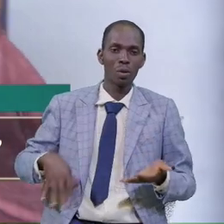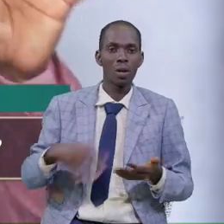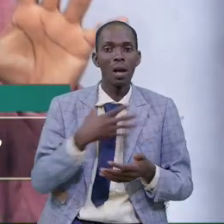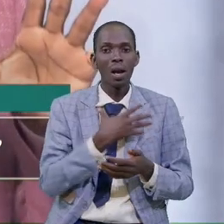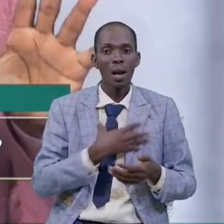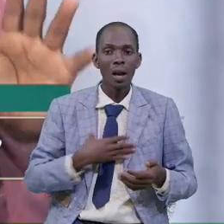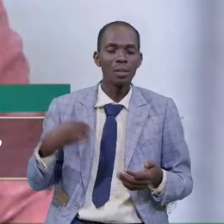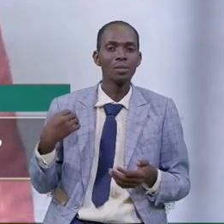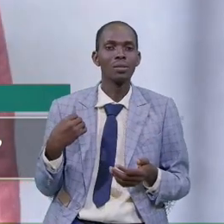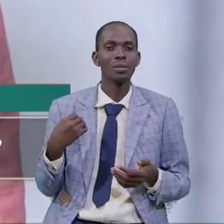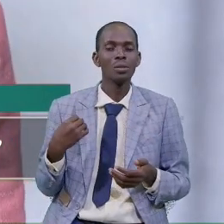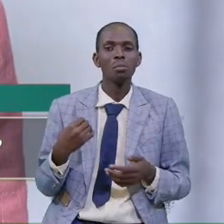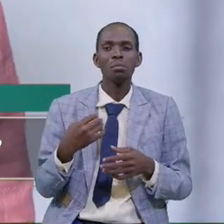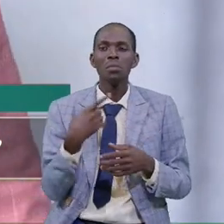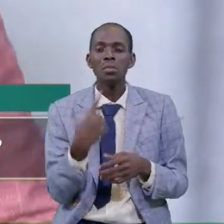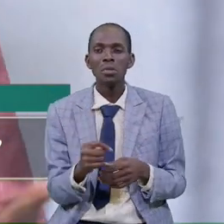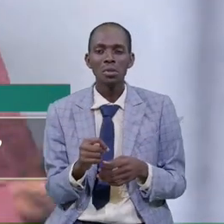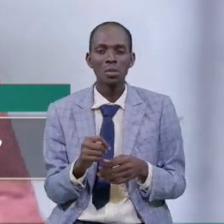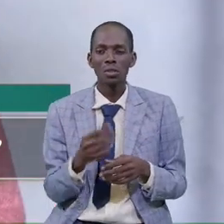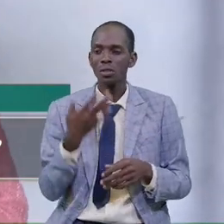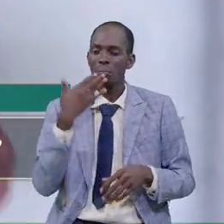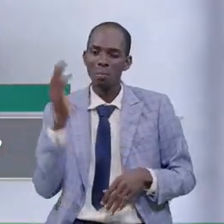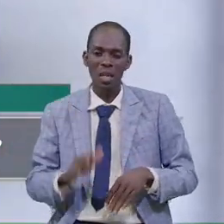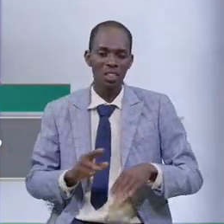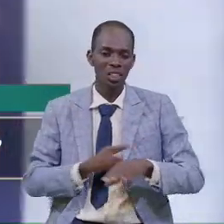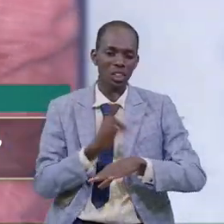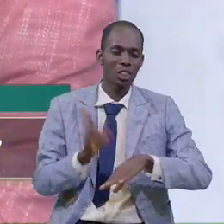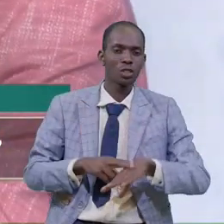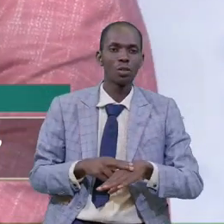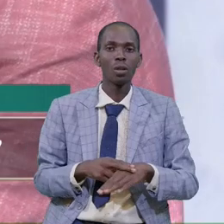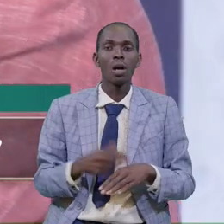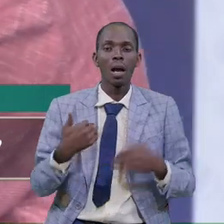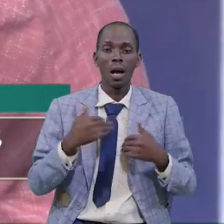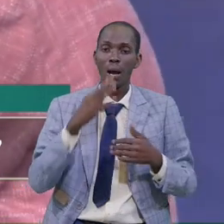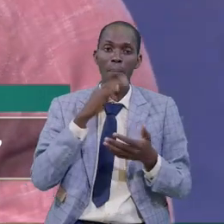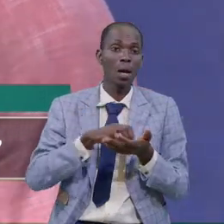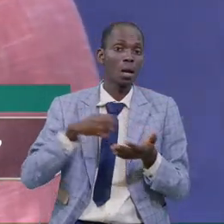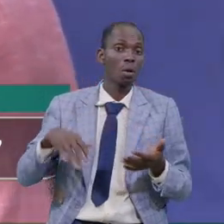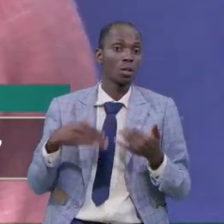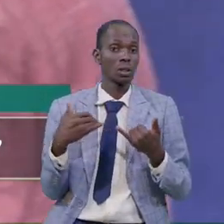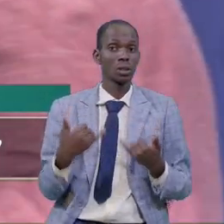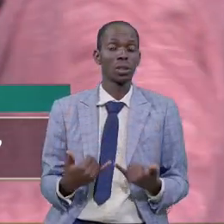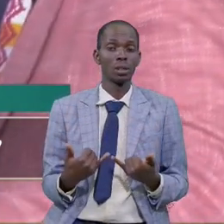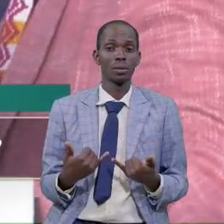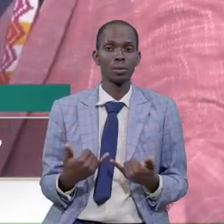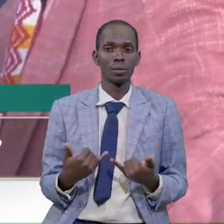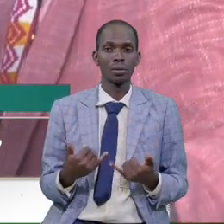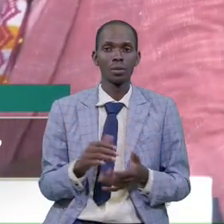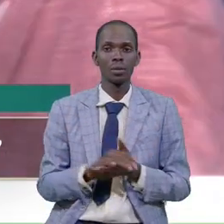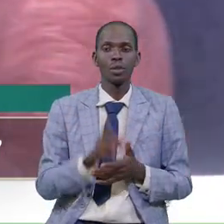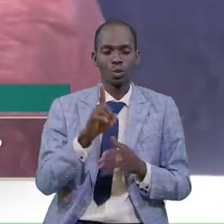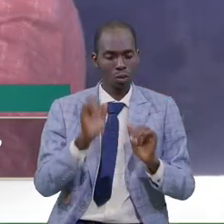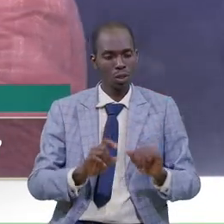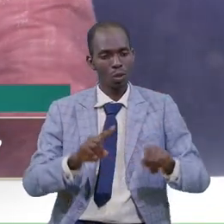et parce que la nature pécheresse a été ôtée maintenant, vous pouvez aller de